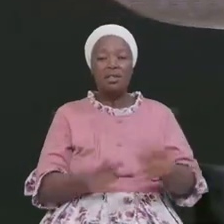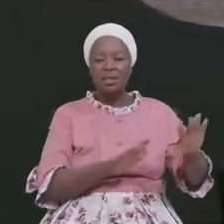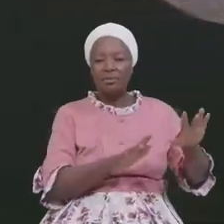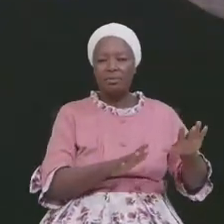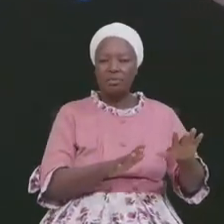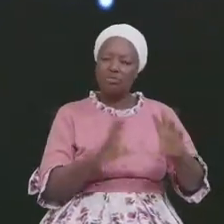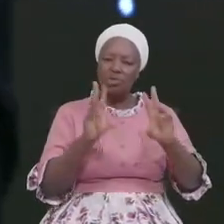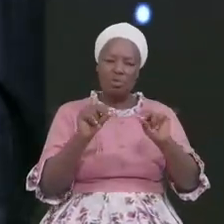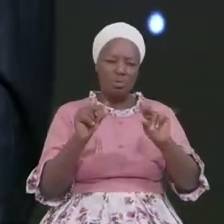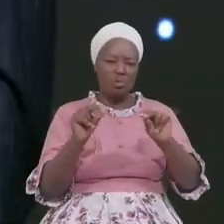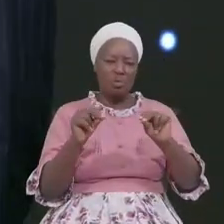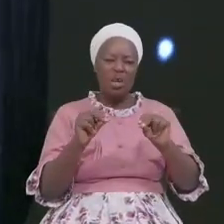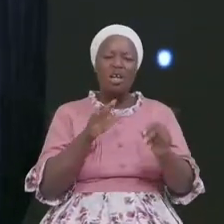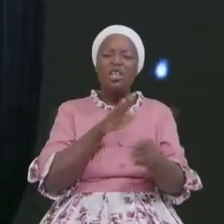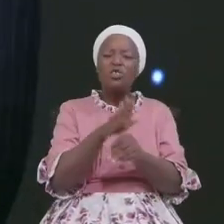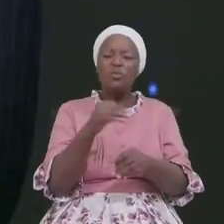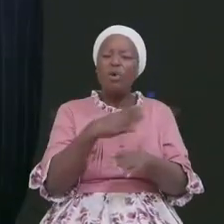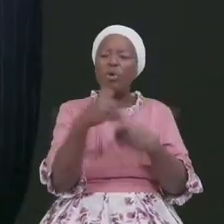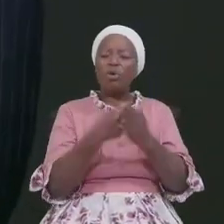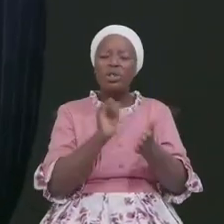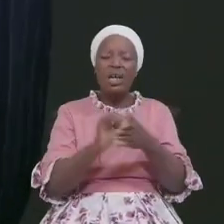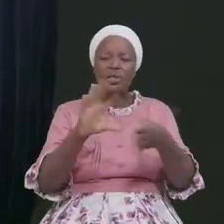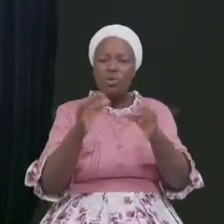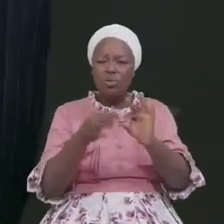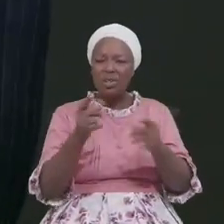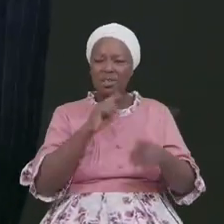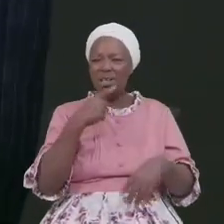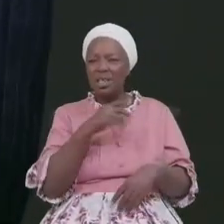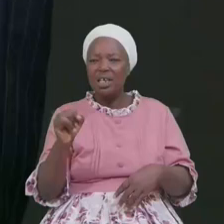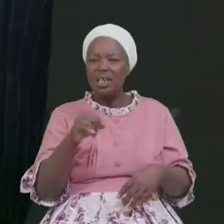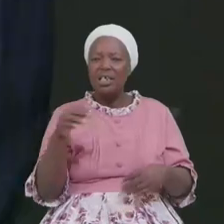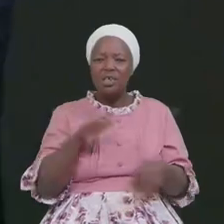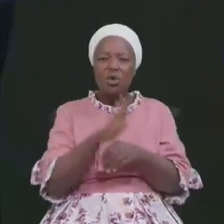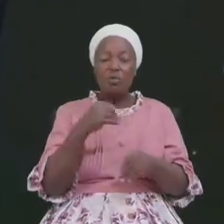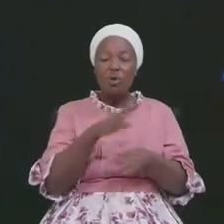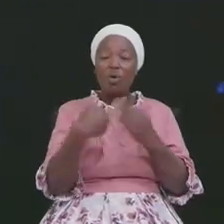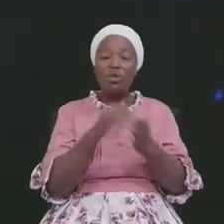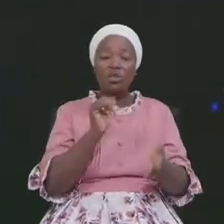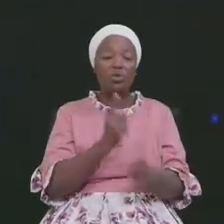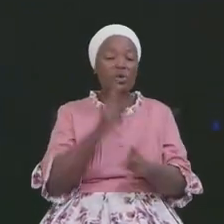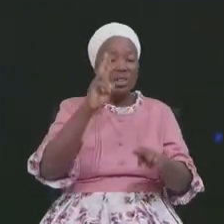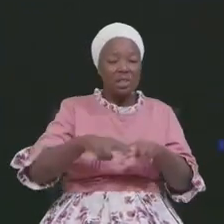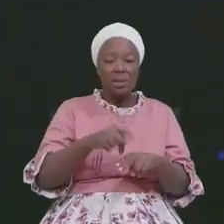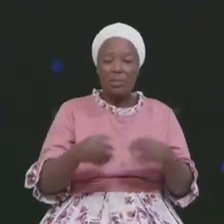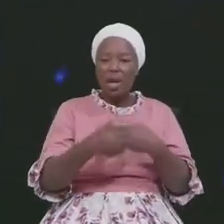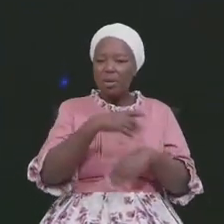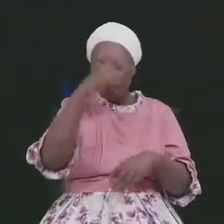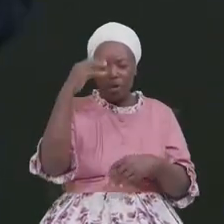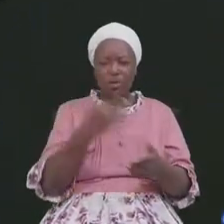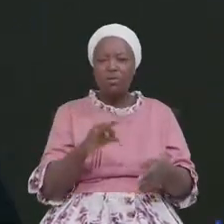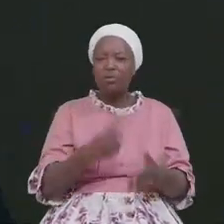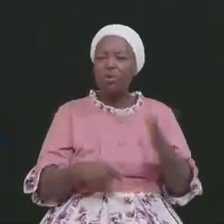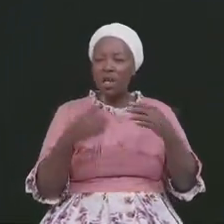assez des histoires, assez de s'asseoir à cause de ce qui a eu lieu par le